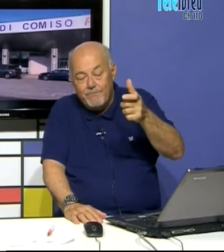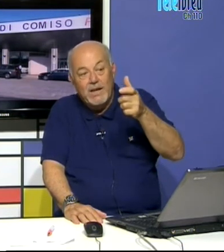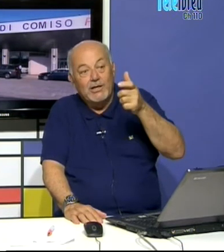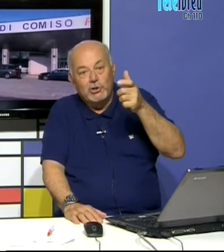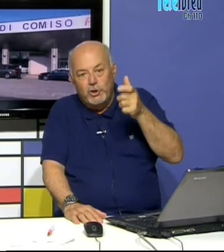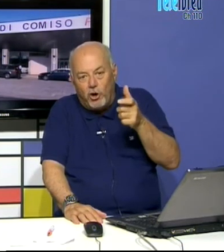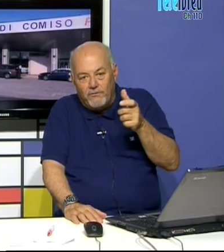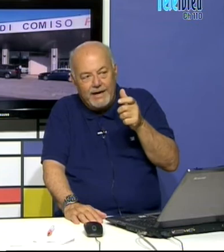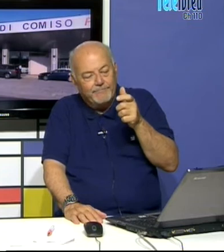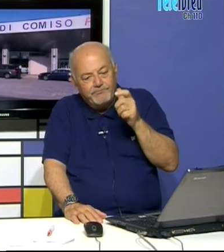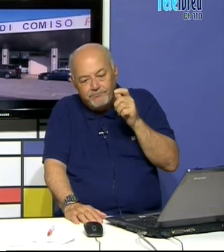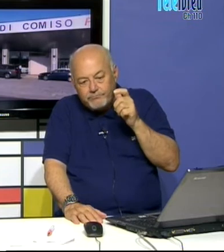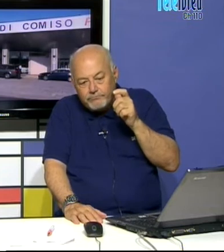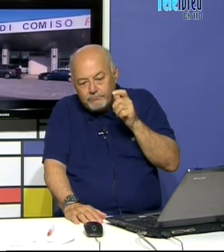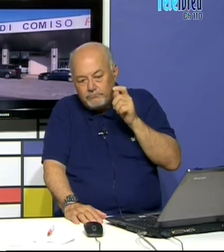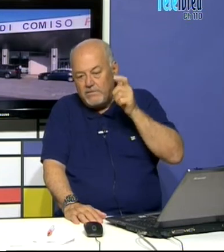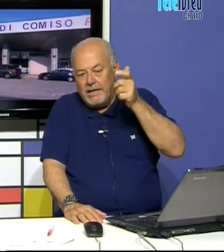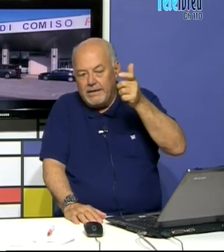un'area dove